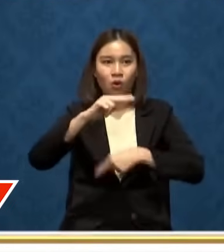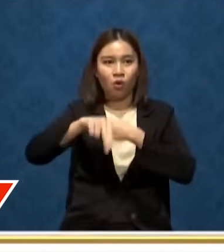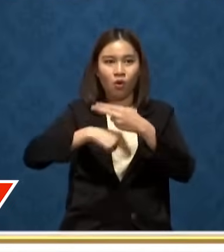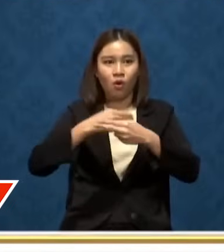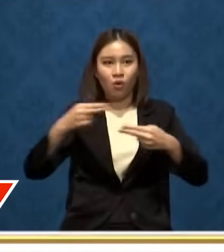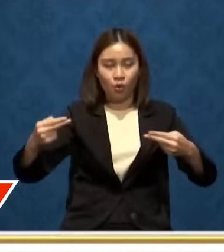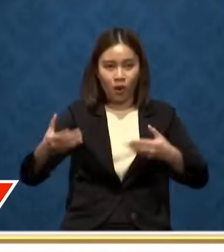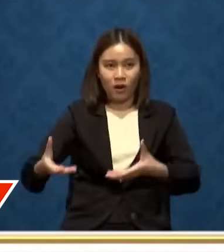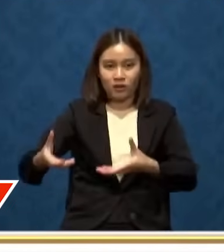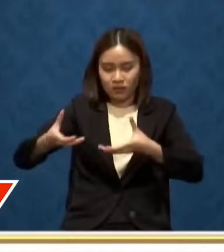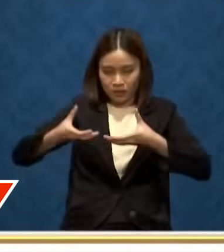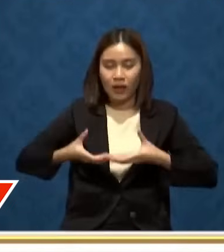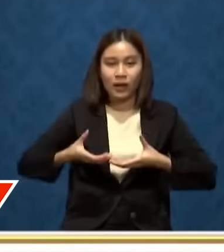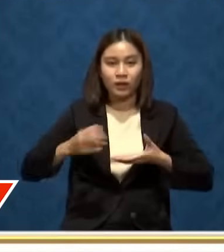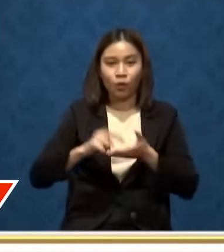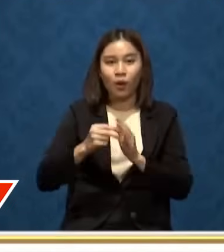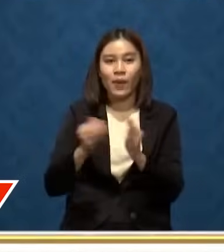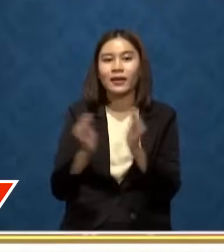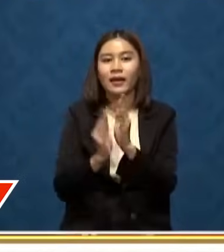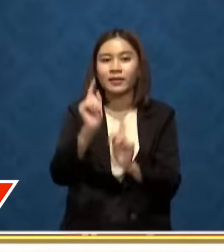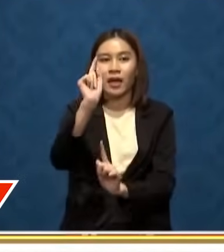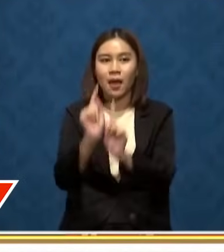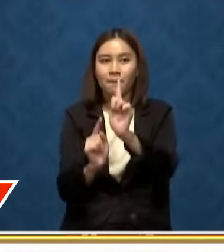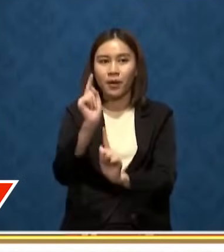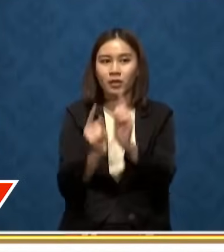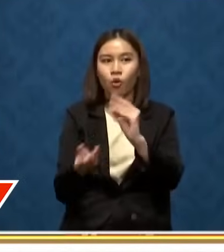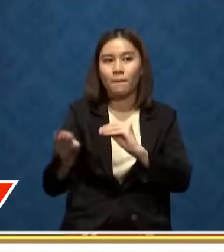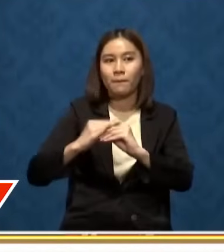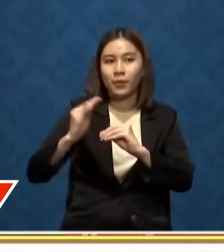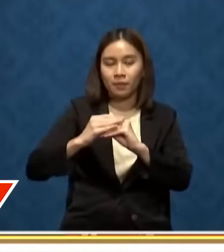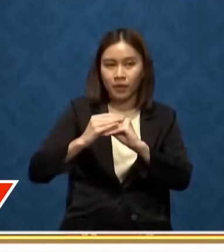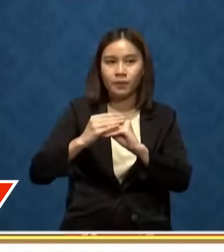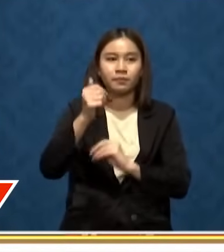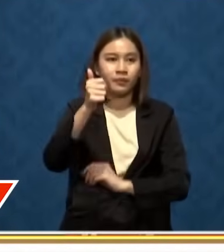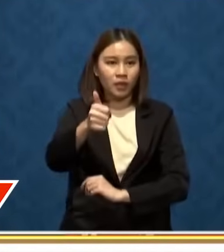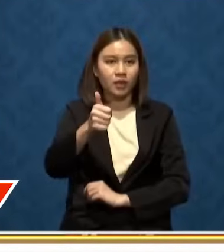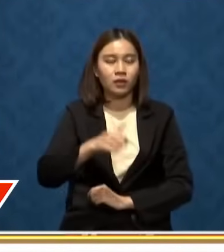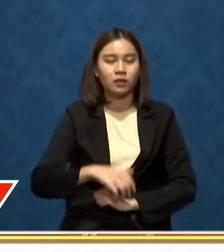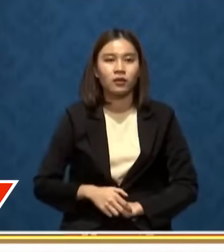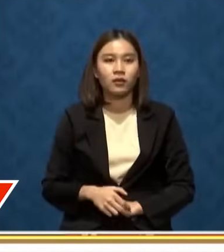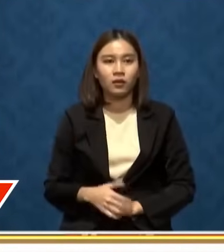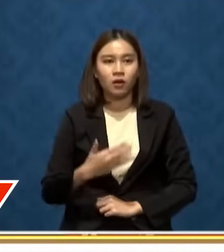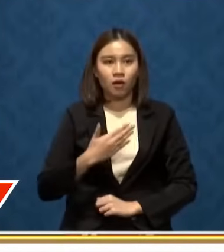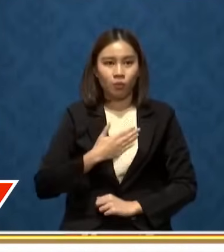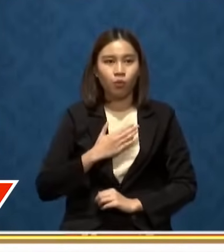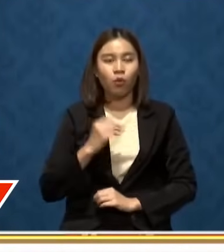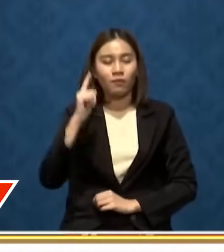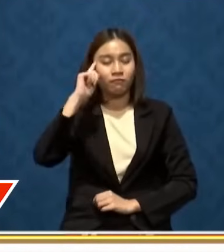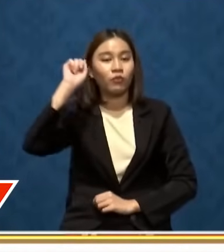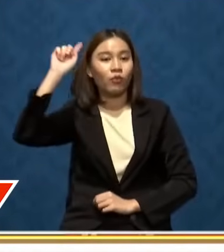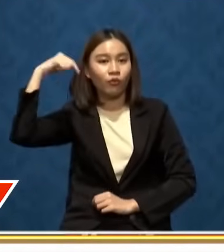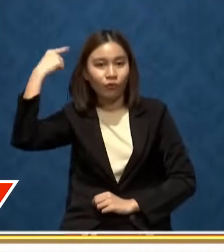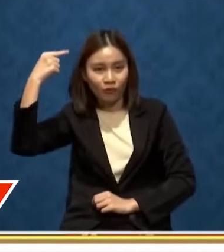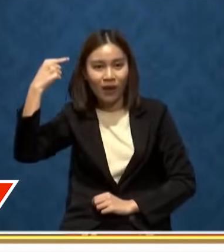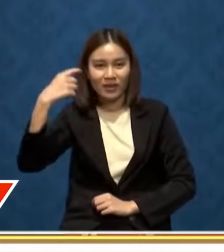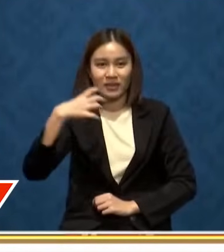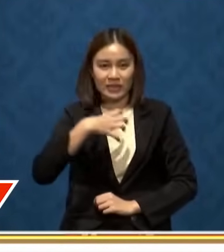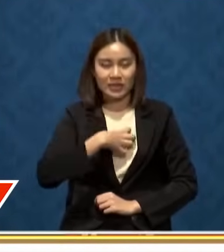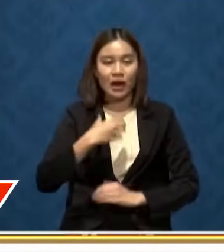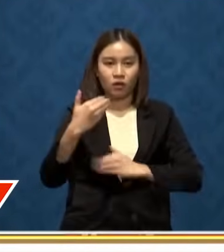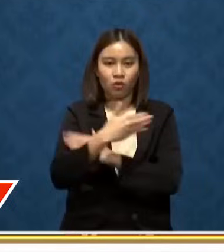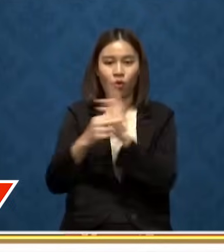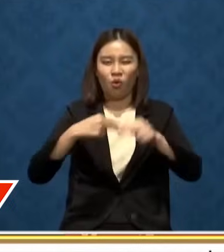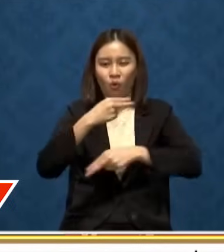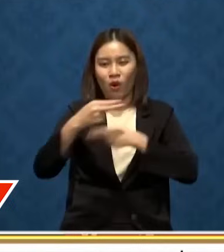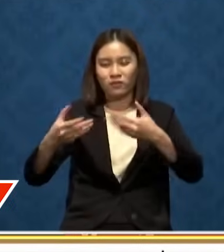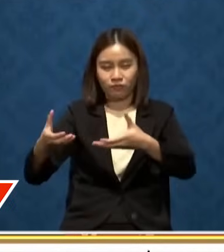ของผมก็คือเรตติ้งที่เพิ่มขึ้นกว่าปีนี้ผมฝันนะครับว่าอยากได้ของขวัญนั้น